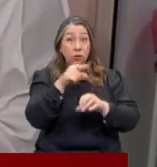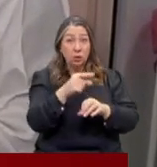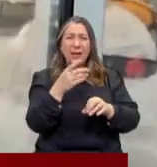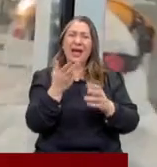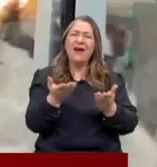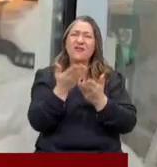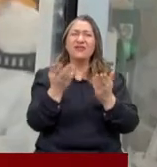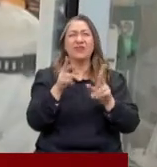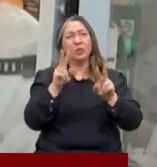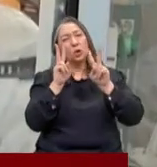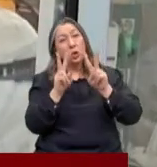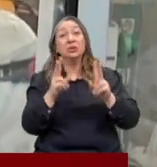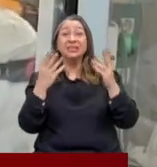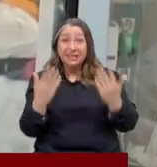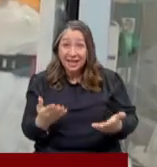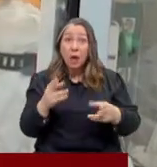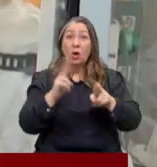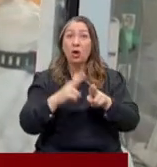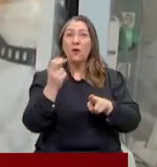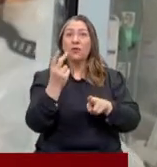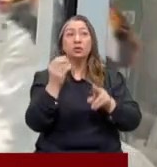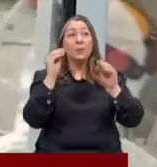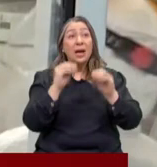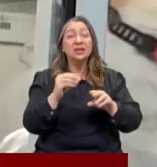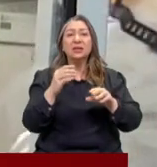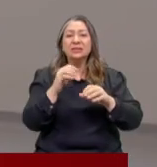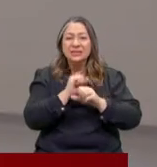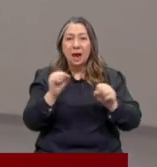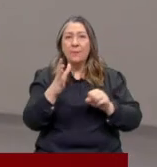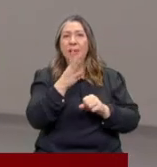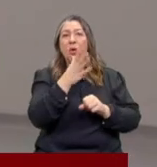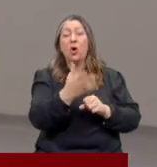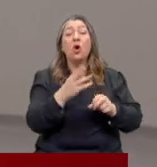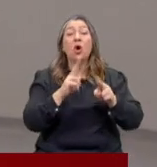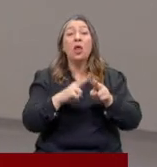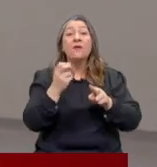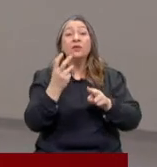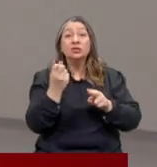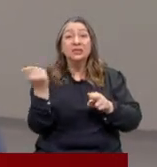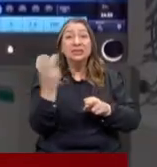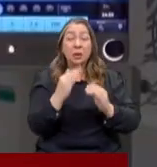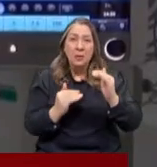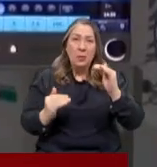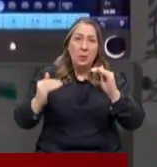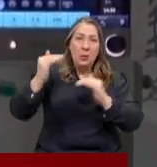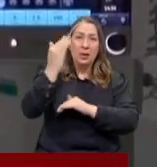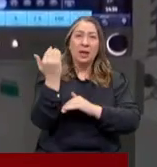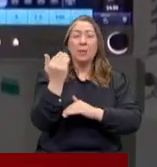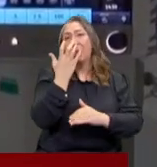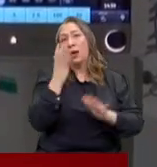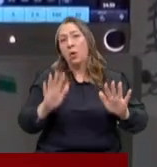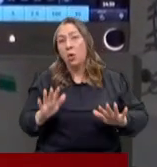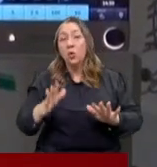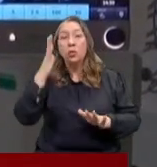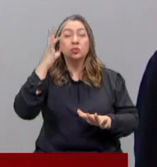hafif seyrettiği gözlemlense de koronavirüsün bıraktığı hasar biliniyor. Vaka sayılarının ise daha da artması bekleniyor. O